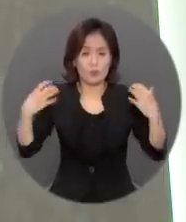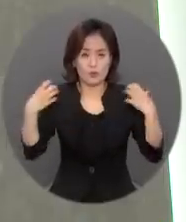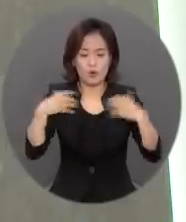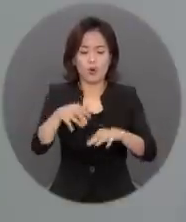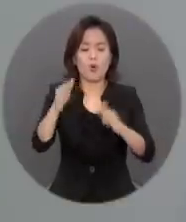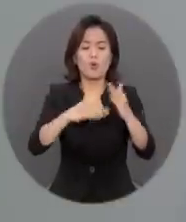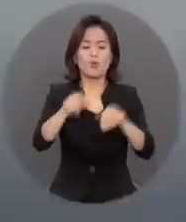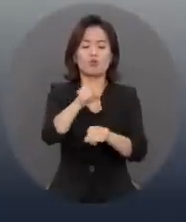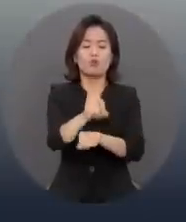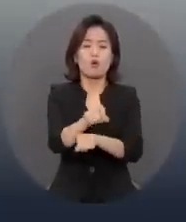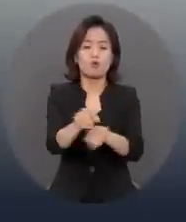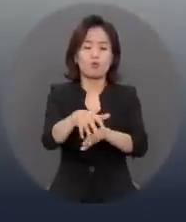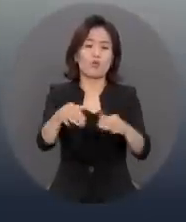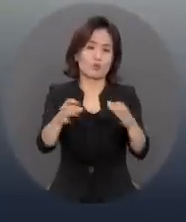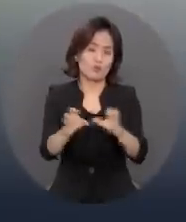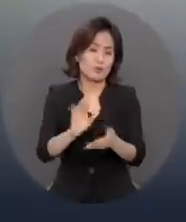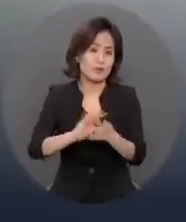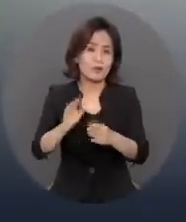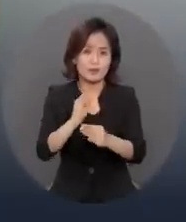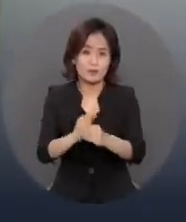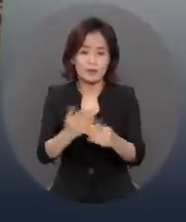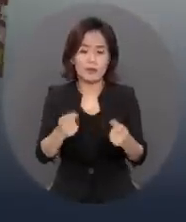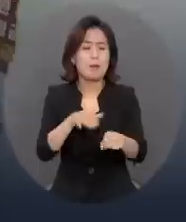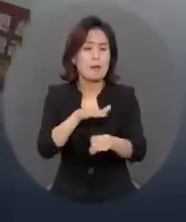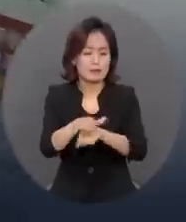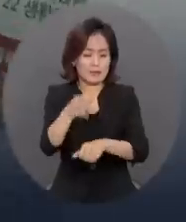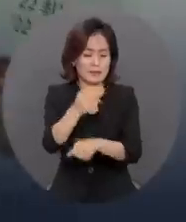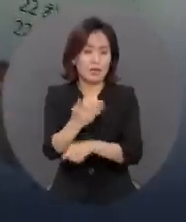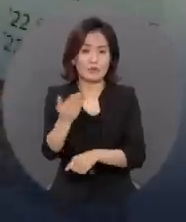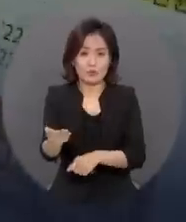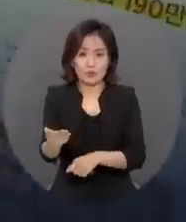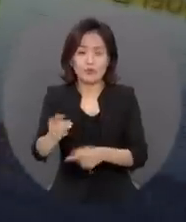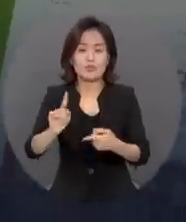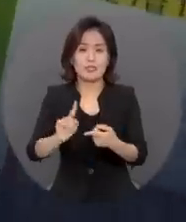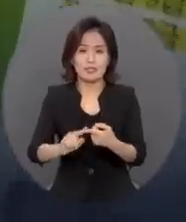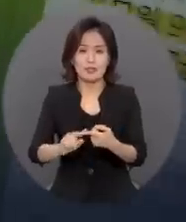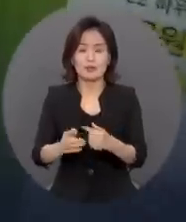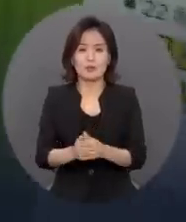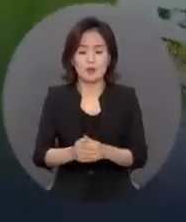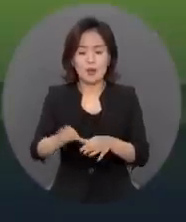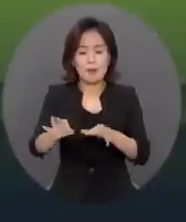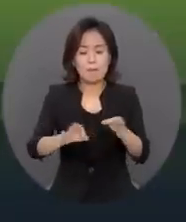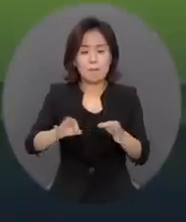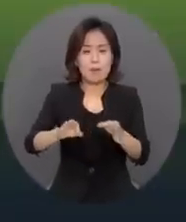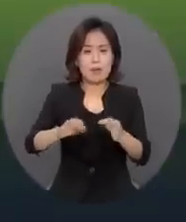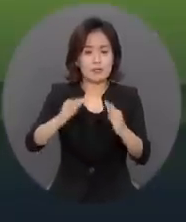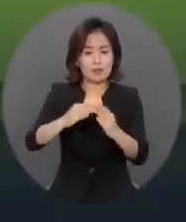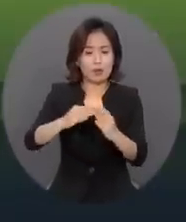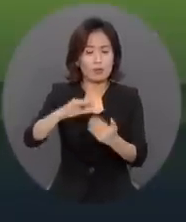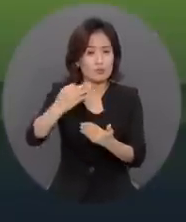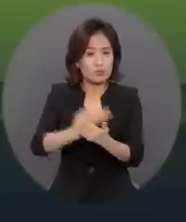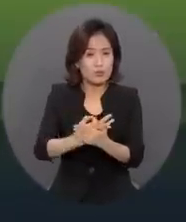수입이 됩니다. 원하면 우리가 그런 방식으로도 사주는 거지 그게 뭐 매점 수익하고